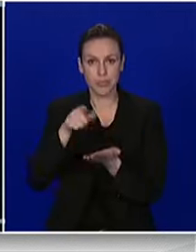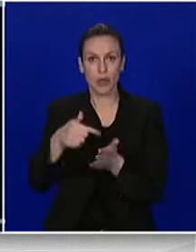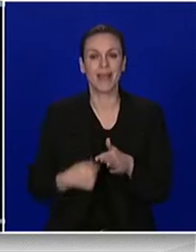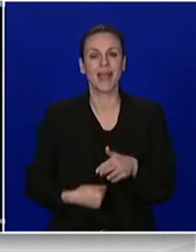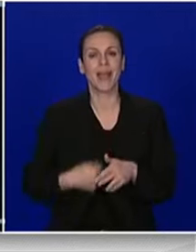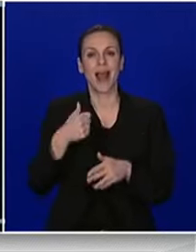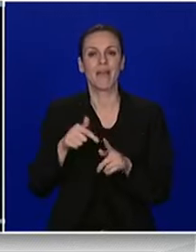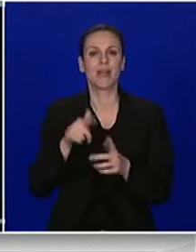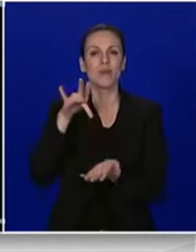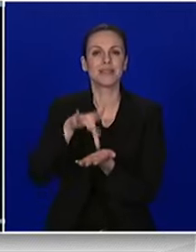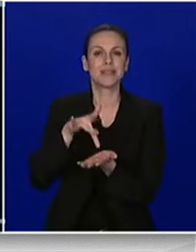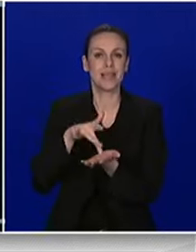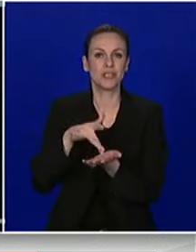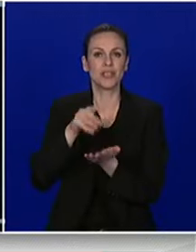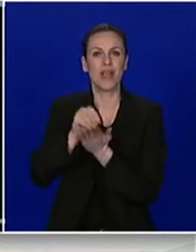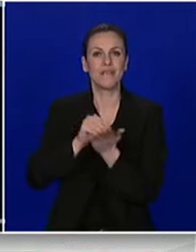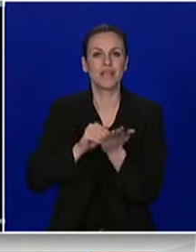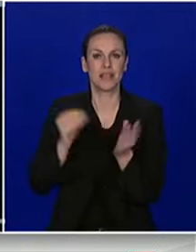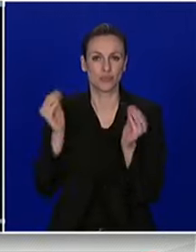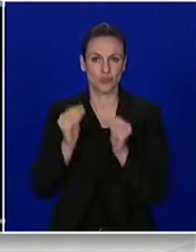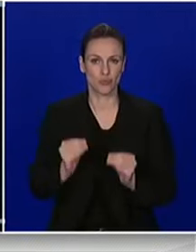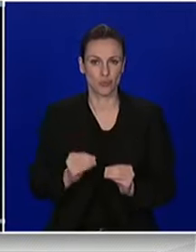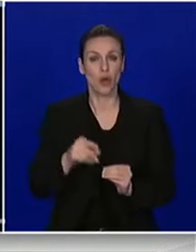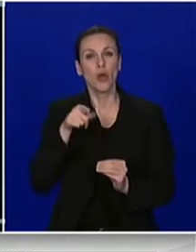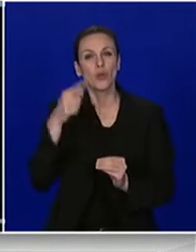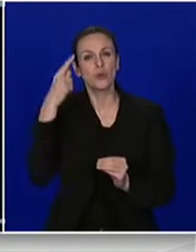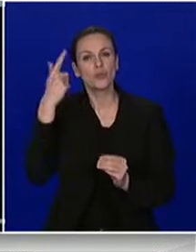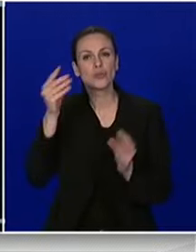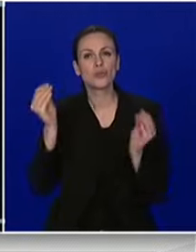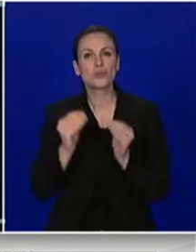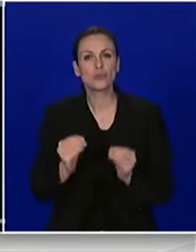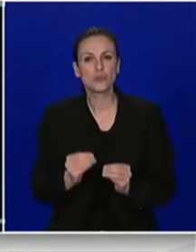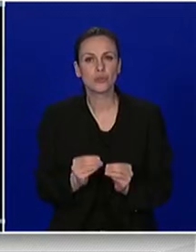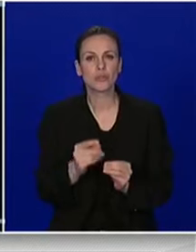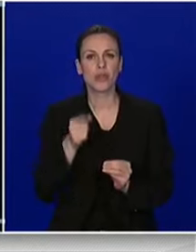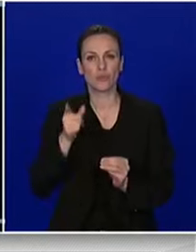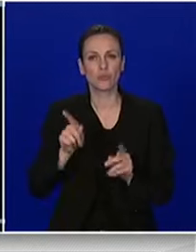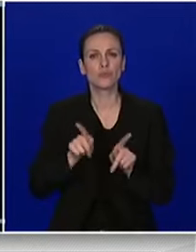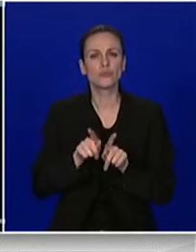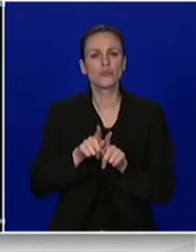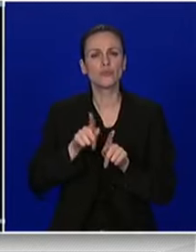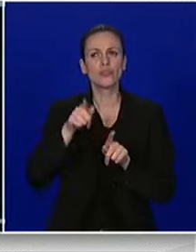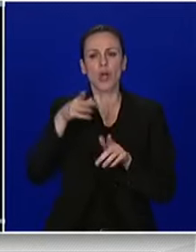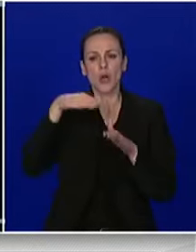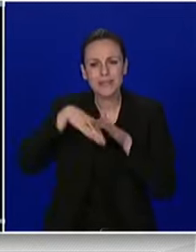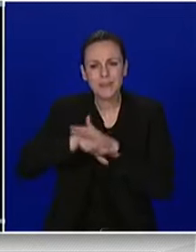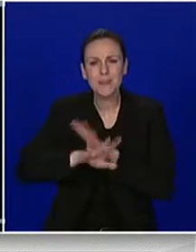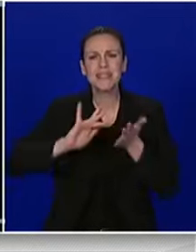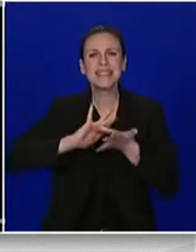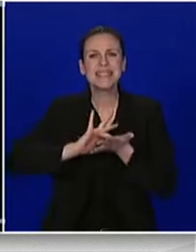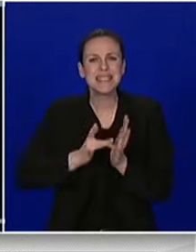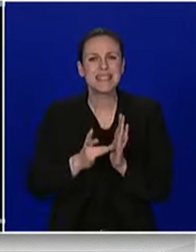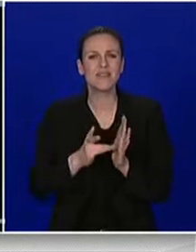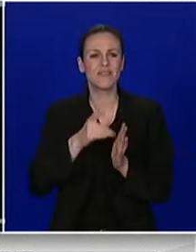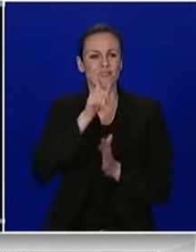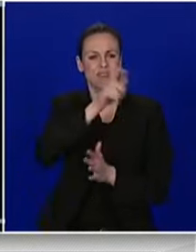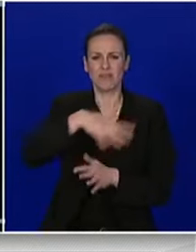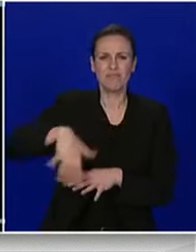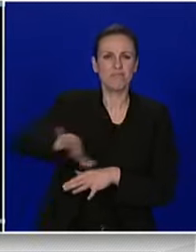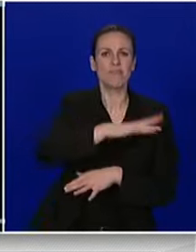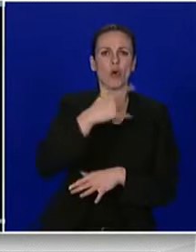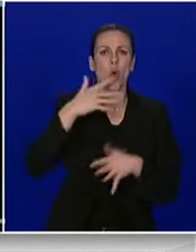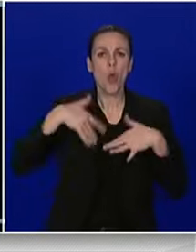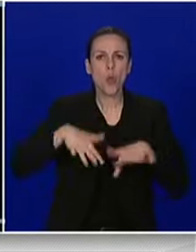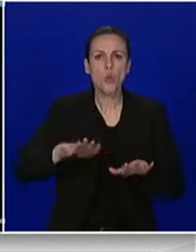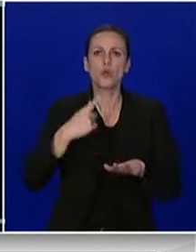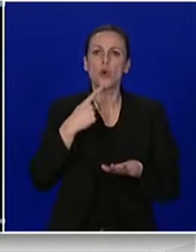središnji evidencijski sustav. Dakle, onaj sustav u kojem će biti pohranjeni svi oni građani Republike Hrvatske koji